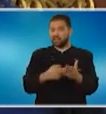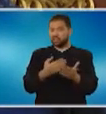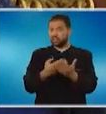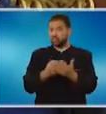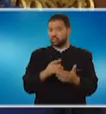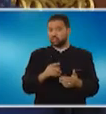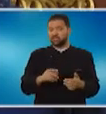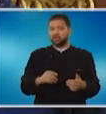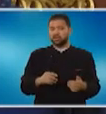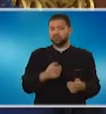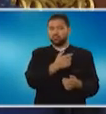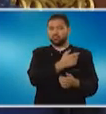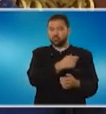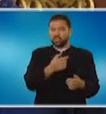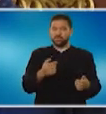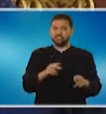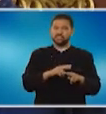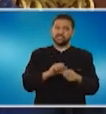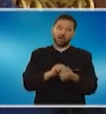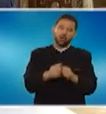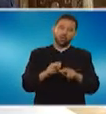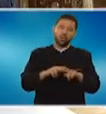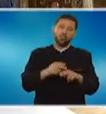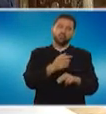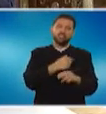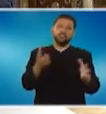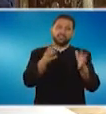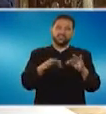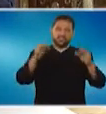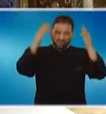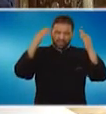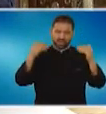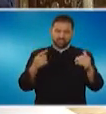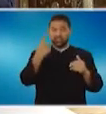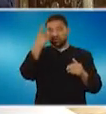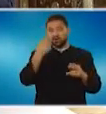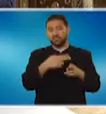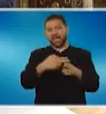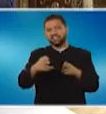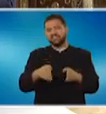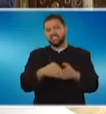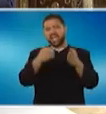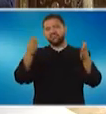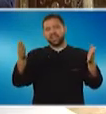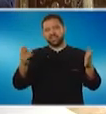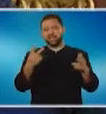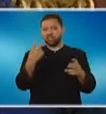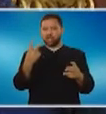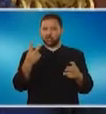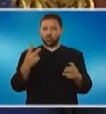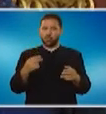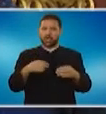nu putem fi. Lucrurile acestea, da, înainte de toate Scriptura, fără îndoială. Apoi vin părinții și de ce